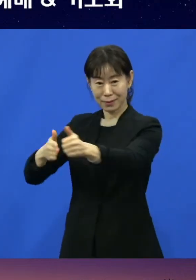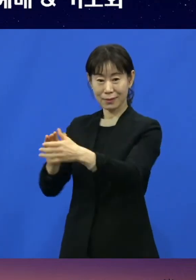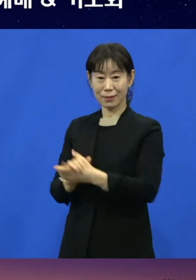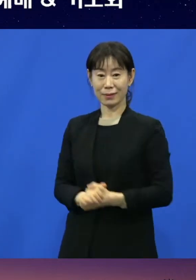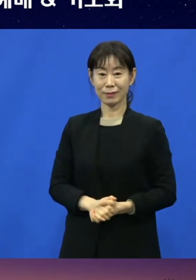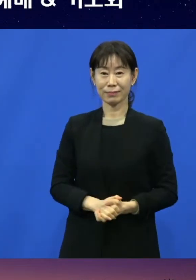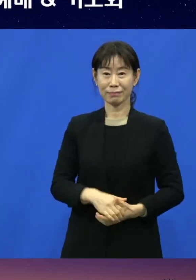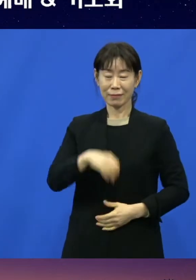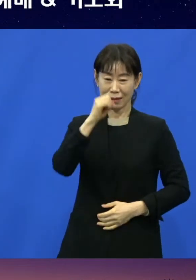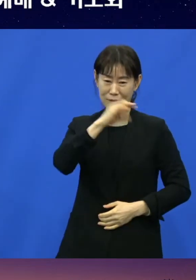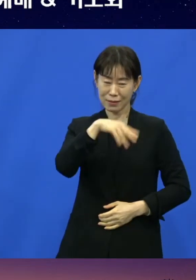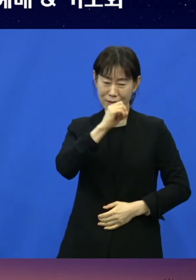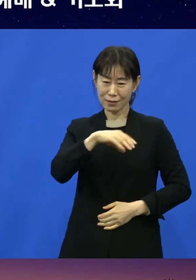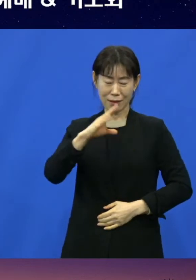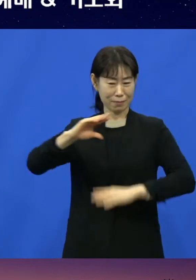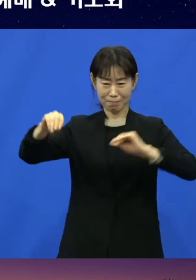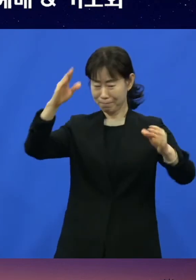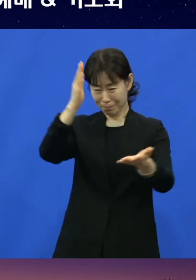그냥은 못 갑니다.